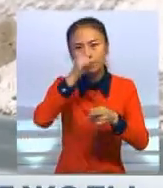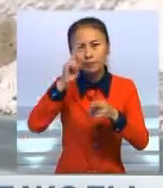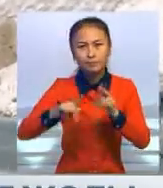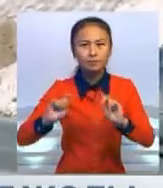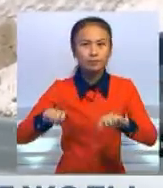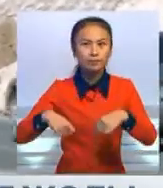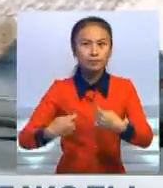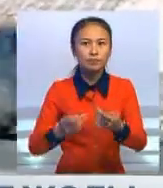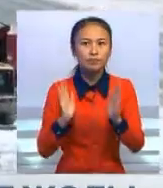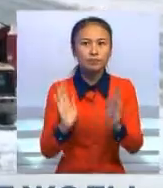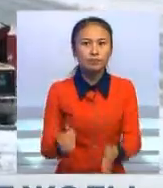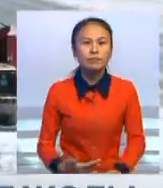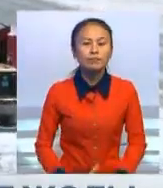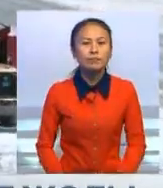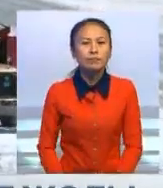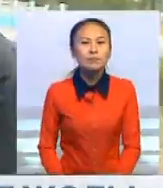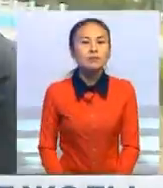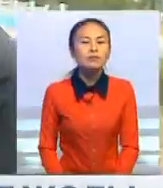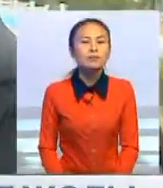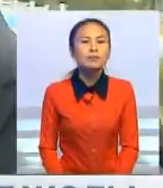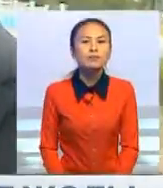пайдалануға беріледі.